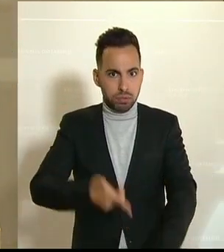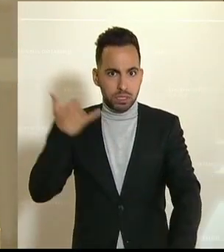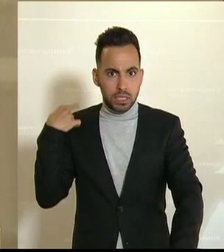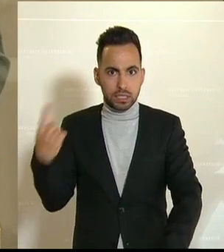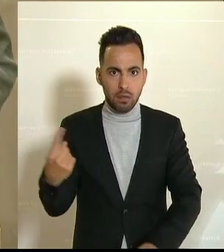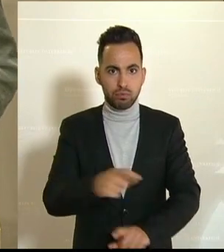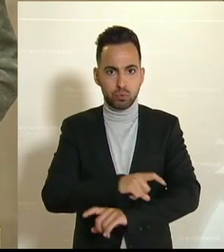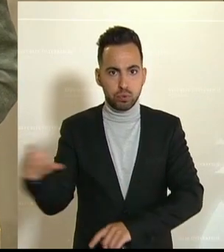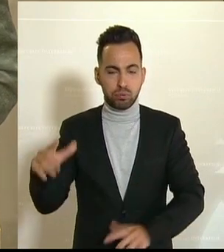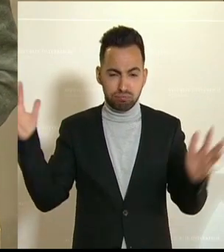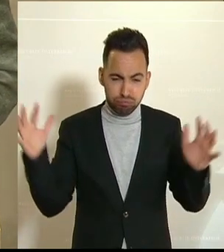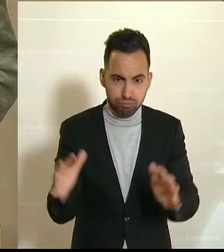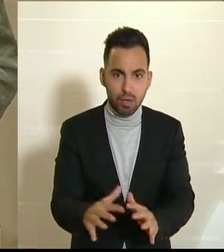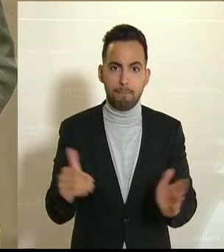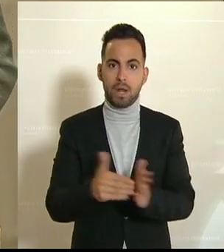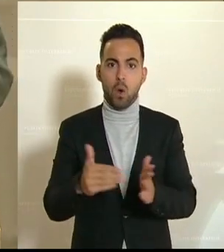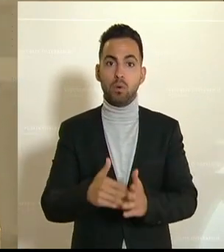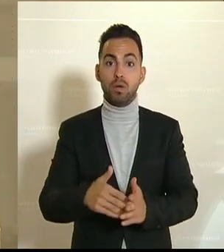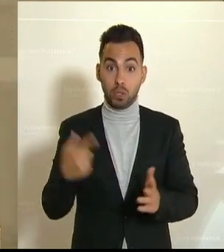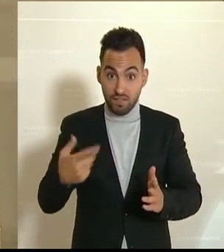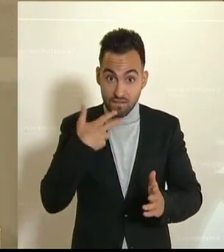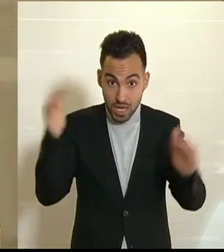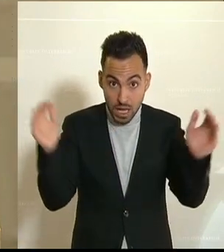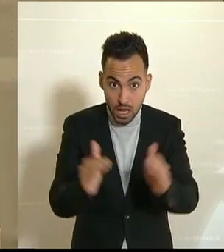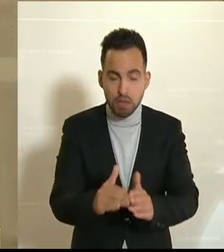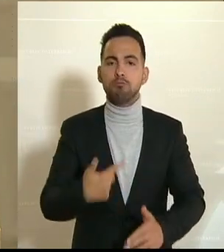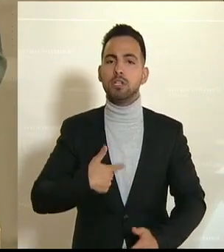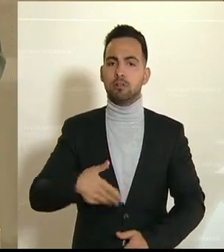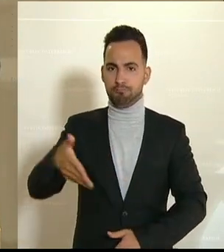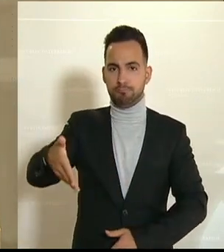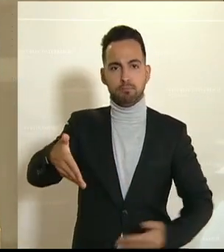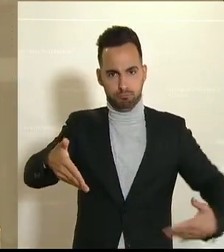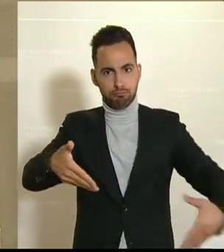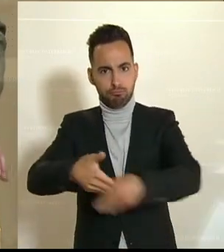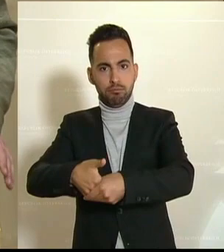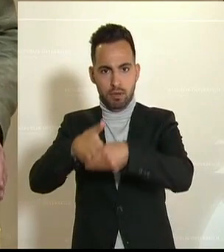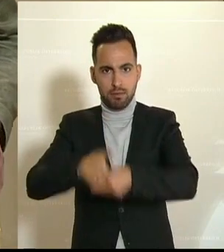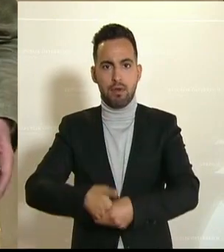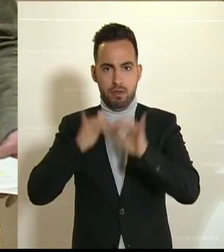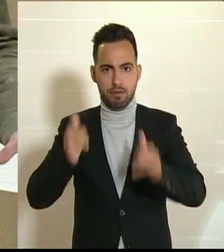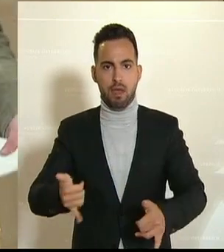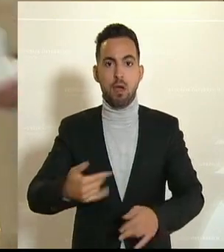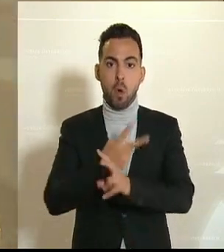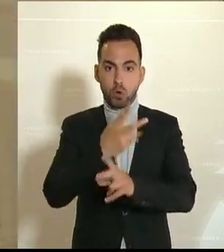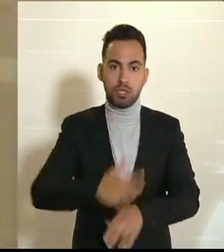haben. Zu diesem Schulterschluss reiche ich Ihnen die Hand, ein Schulterschluss, der der österreichischen Bevölkerung wirklich